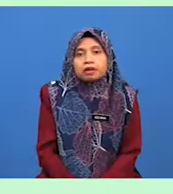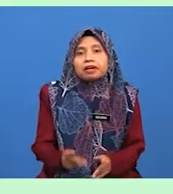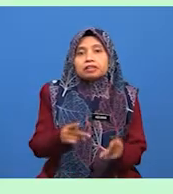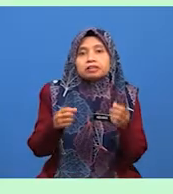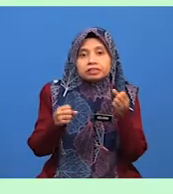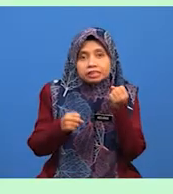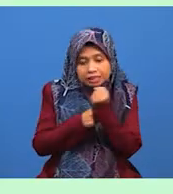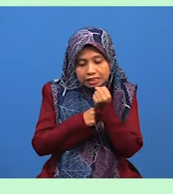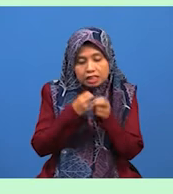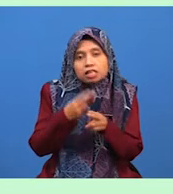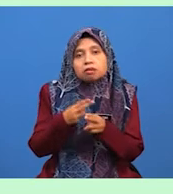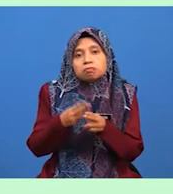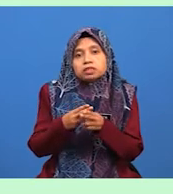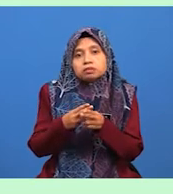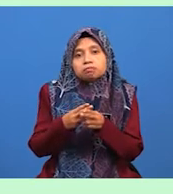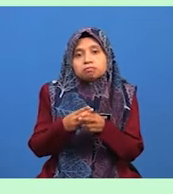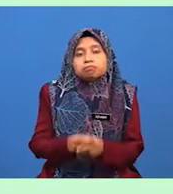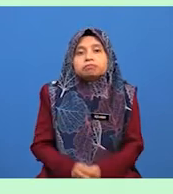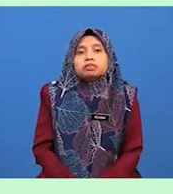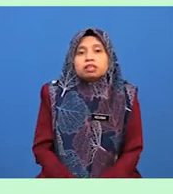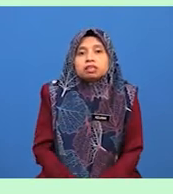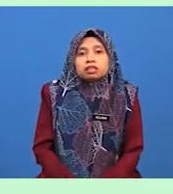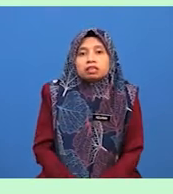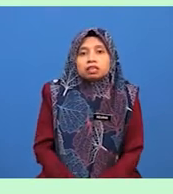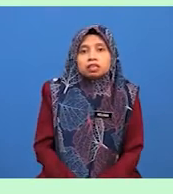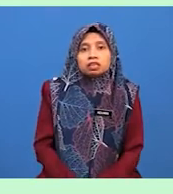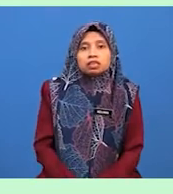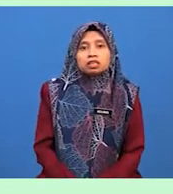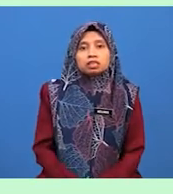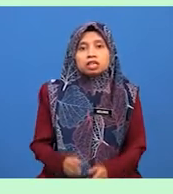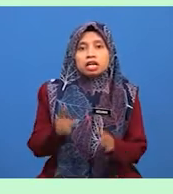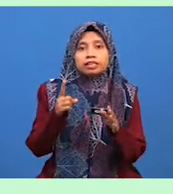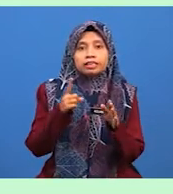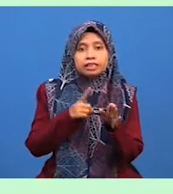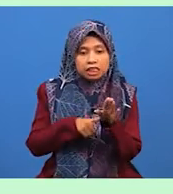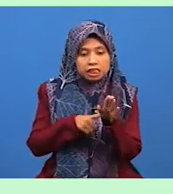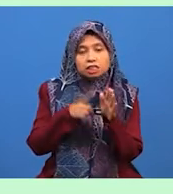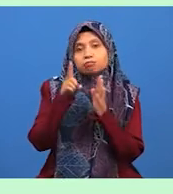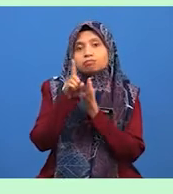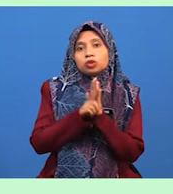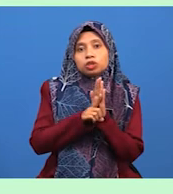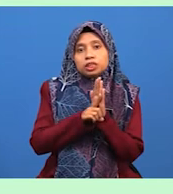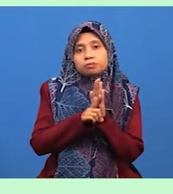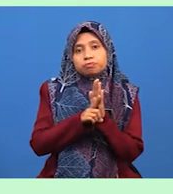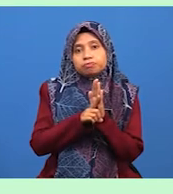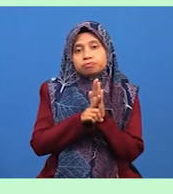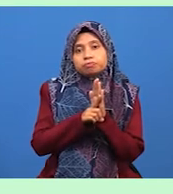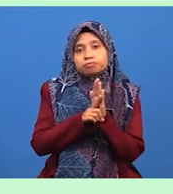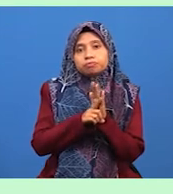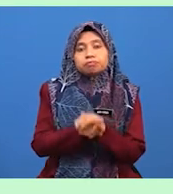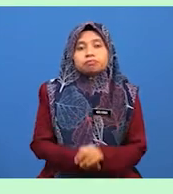Kata sendi nama yang pertama ialah D. Kata sendi nama yang kedua